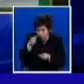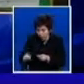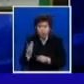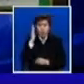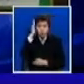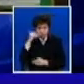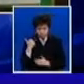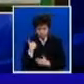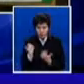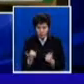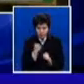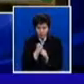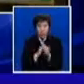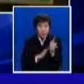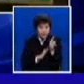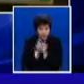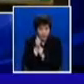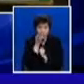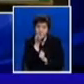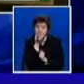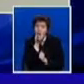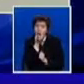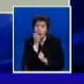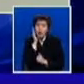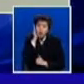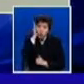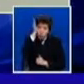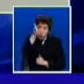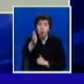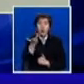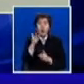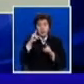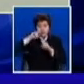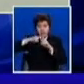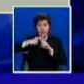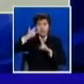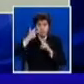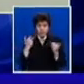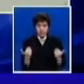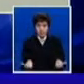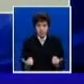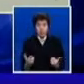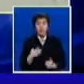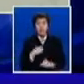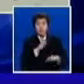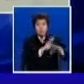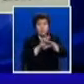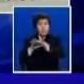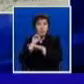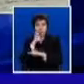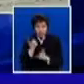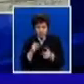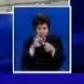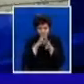เพื่อให้ทันกับเอ่อข้าวที่จะออกมาเป็นจำนวนมากนะครับในเดือนมีนาคมนี้ก็ขอเรียนยืนยันว่าโครงการประกันรายได้